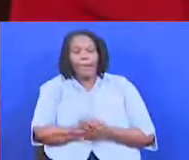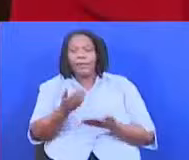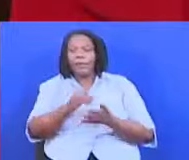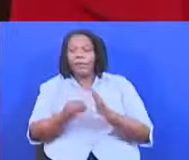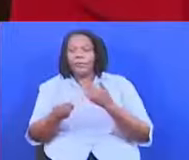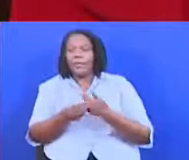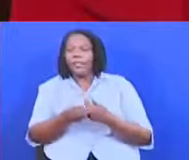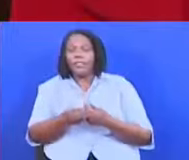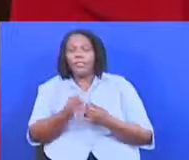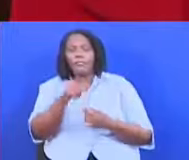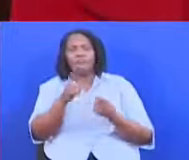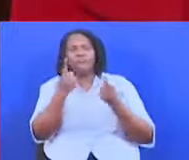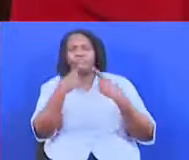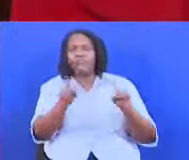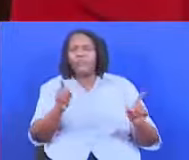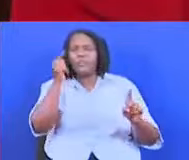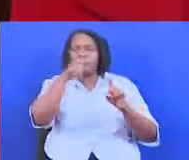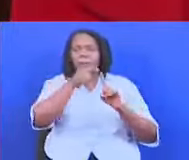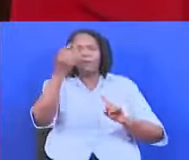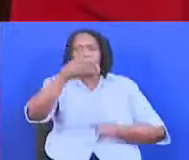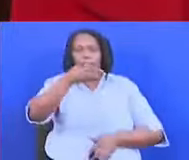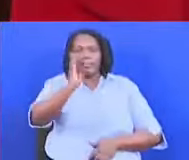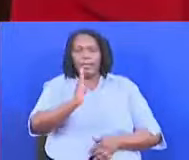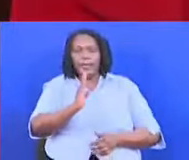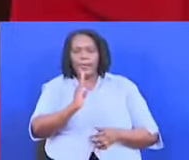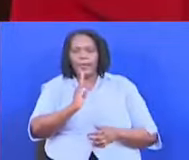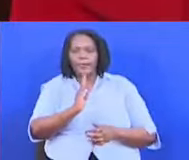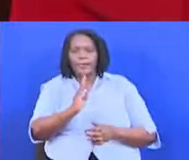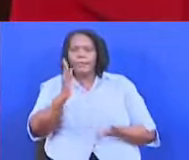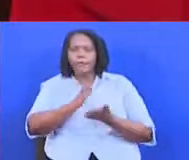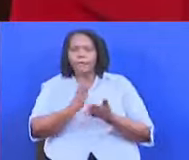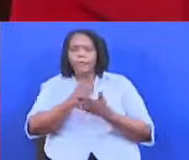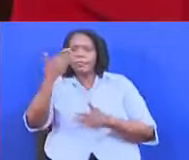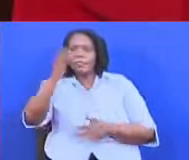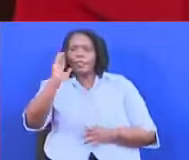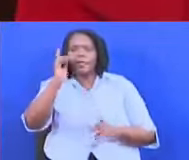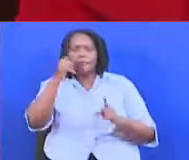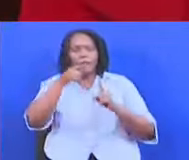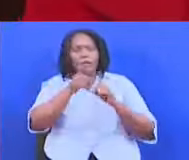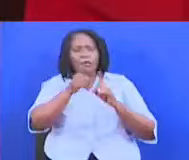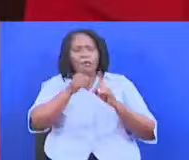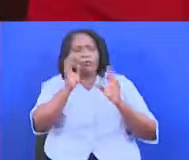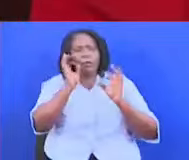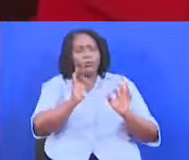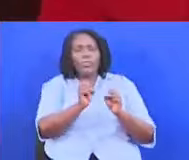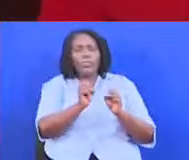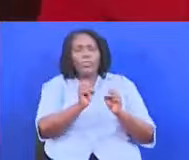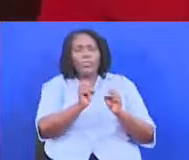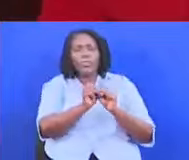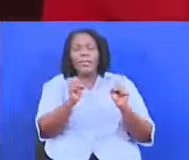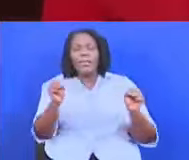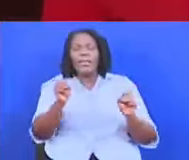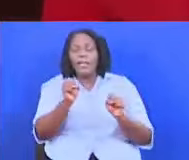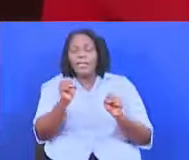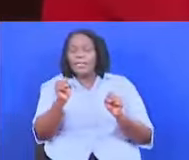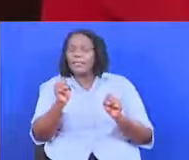kukinzana zaidi na lengo la serikali ambalo ni zuri, lakini matokeo yake inakuwa